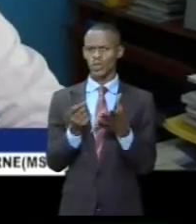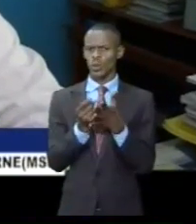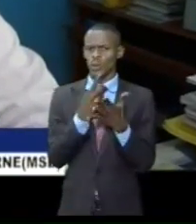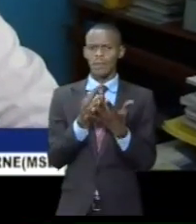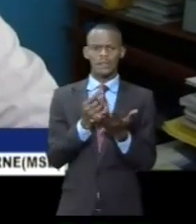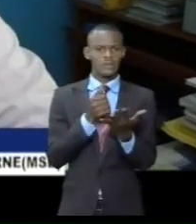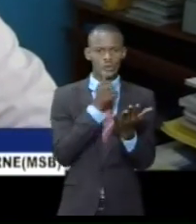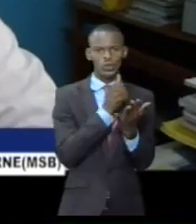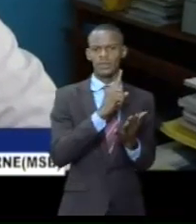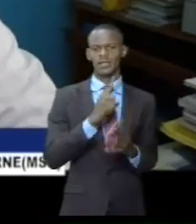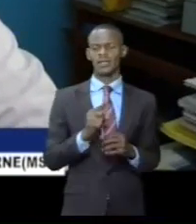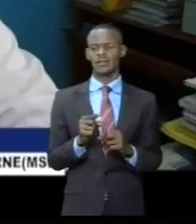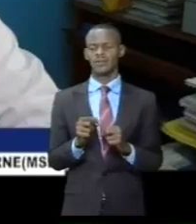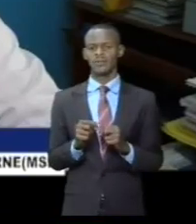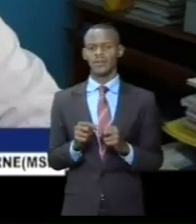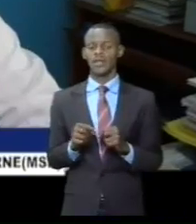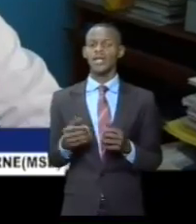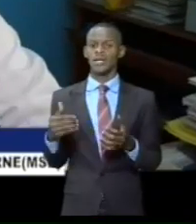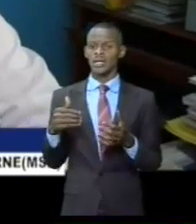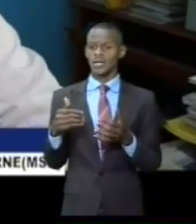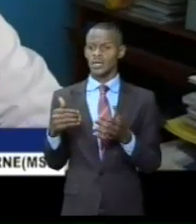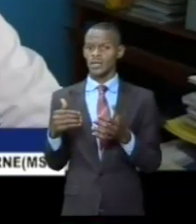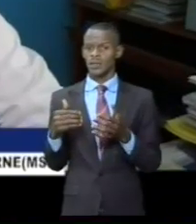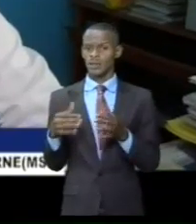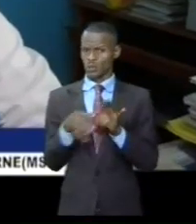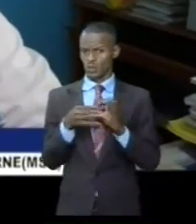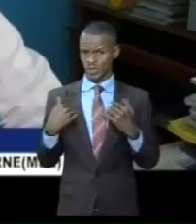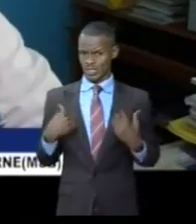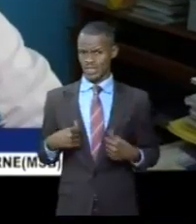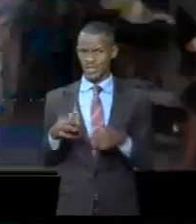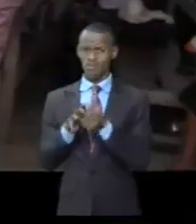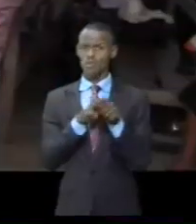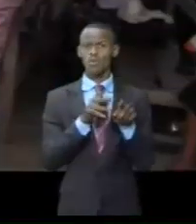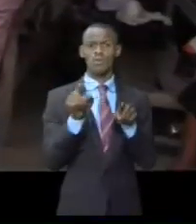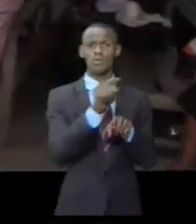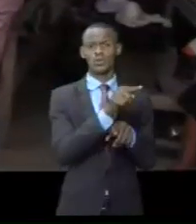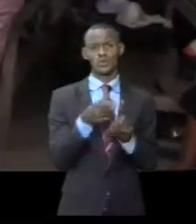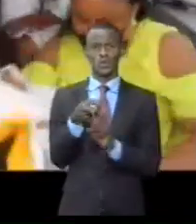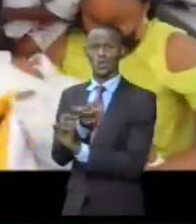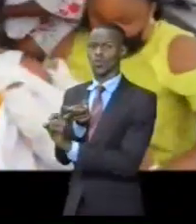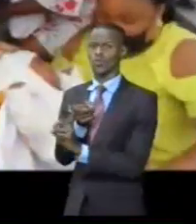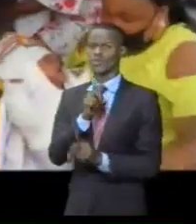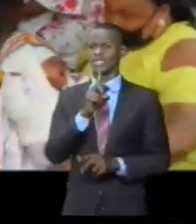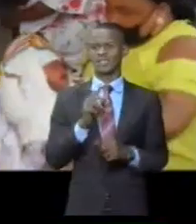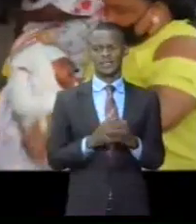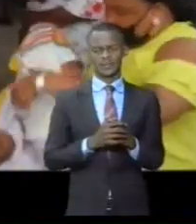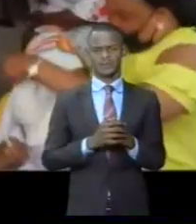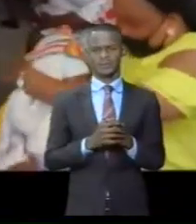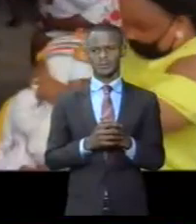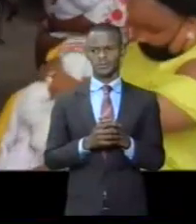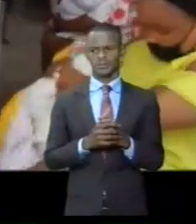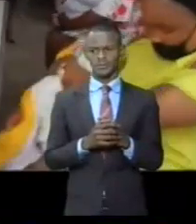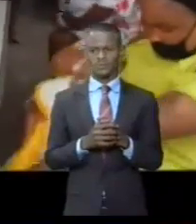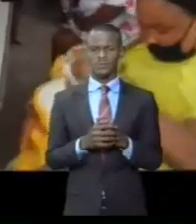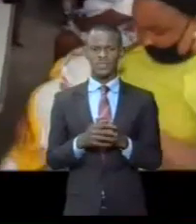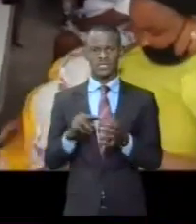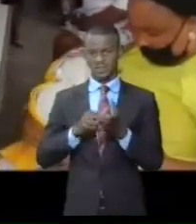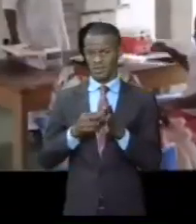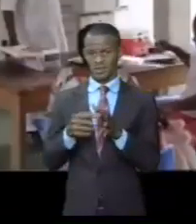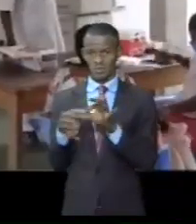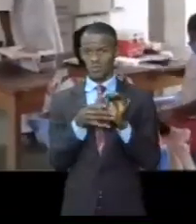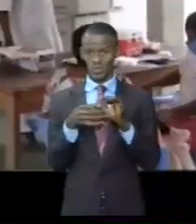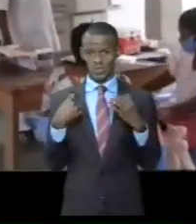qui hésite et qui n'a pas du tout confiance aux mutuelles de santé. Vous savez que moins on a de membres, moins on